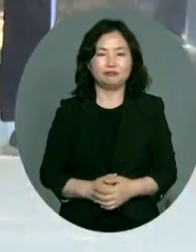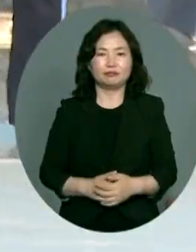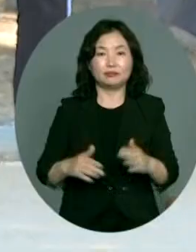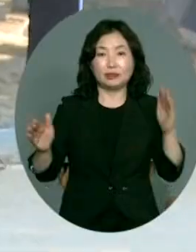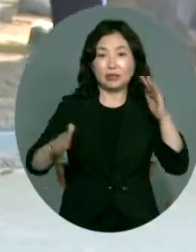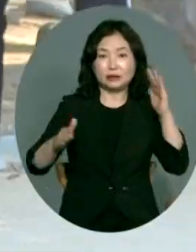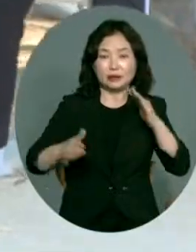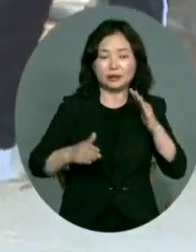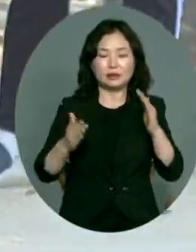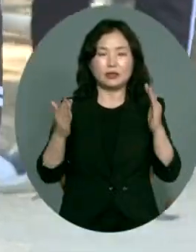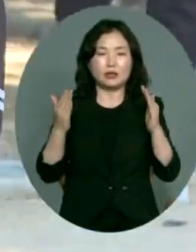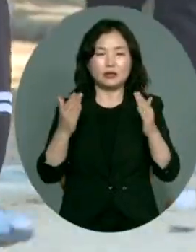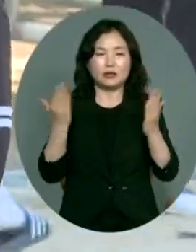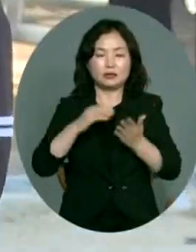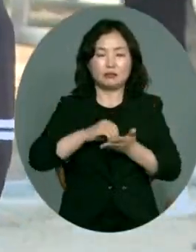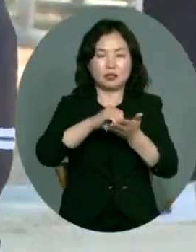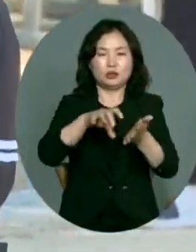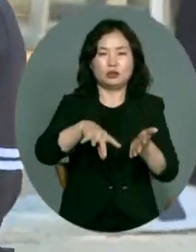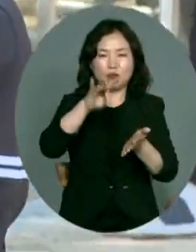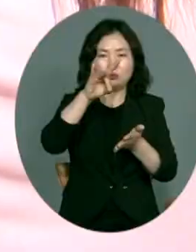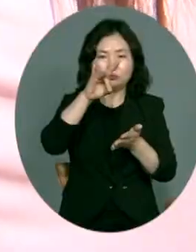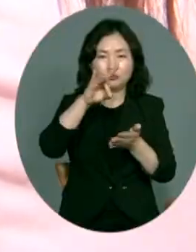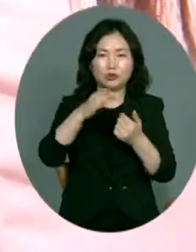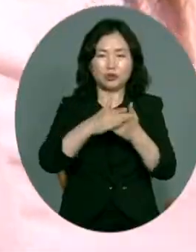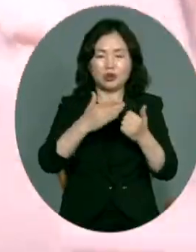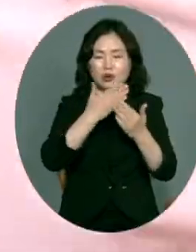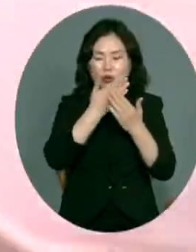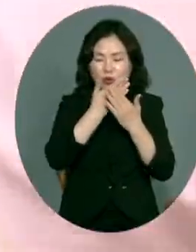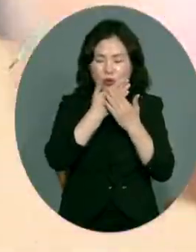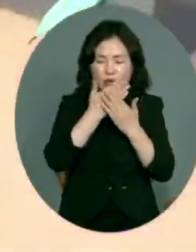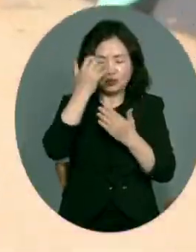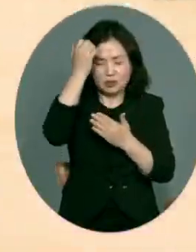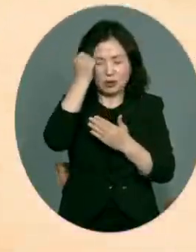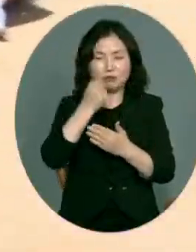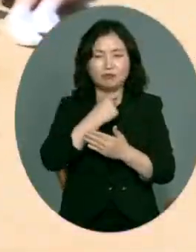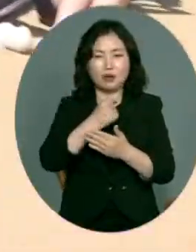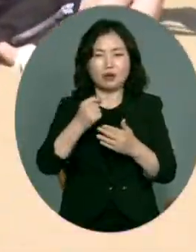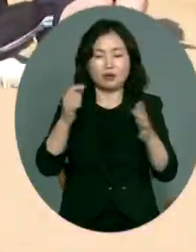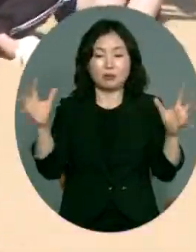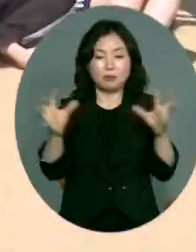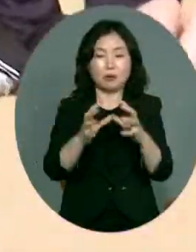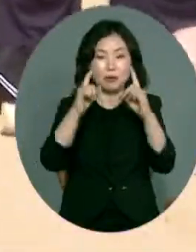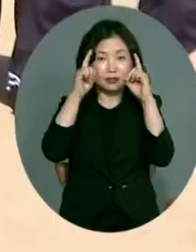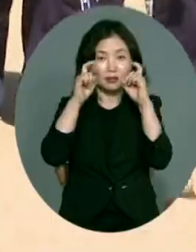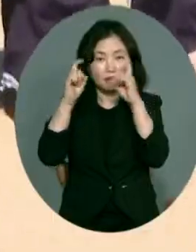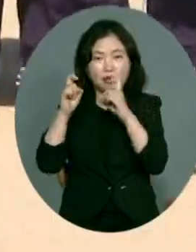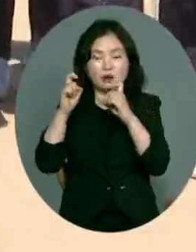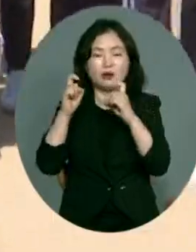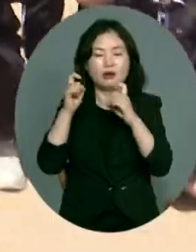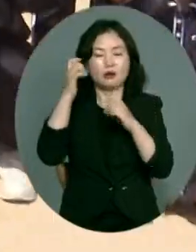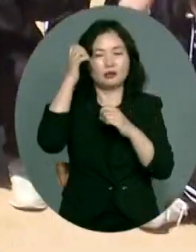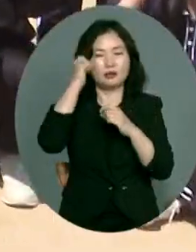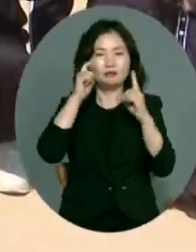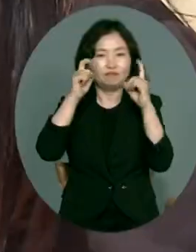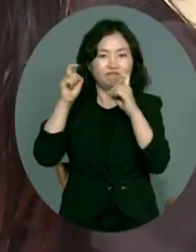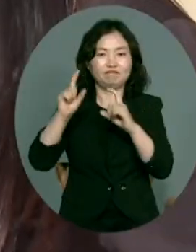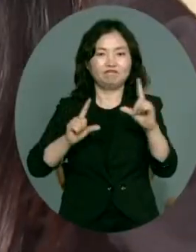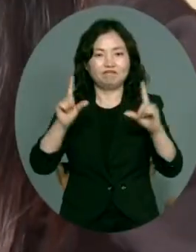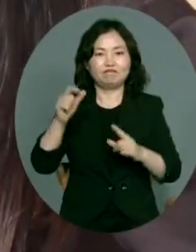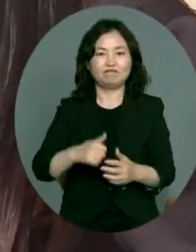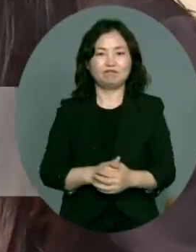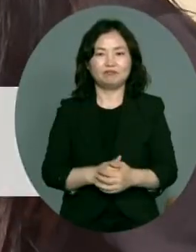학생들은 입학 뒤 처음 맞는 체육대회를 소중히 간직하려는 듯 한 체 사진을 찍으며 길드로 남겼습니다